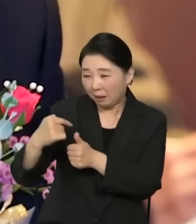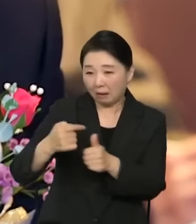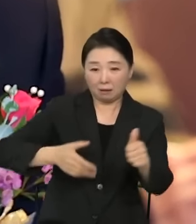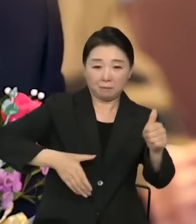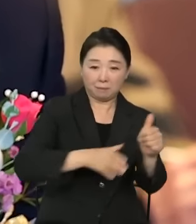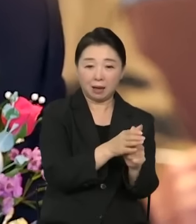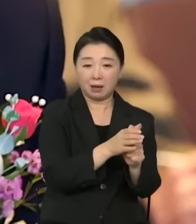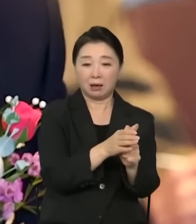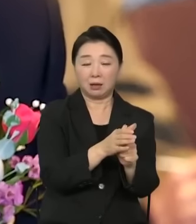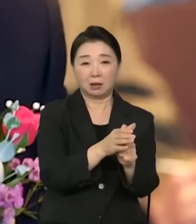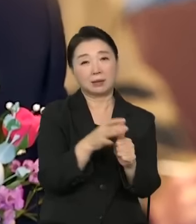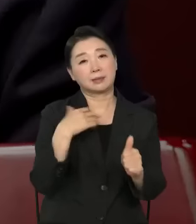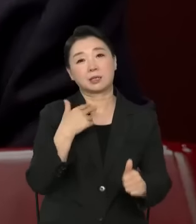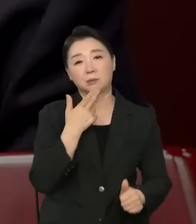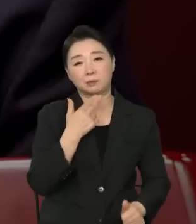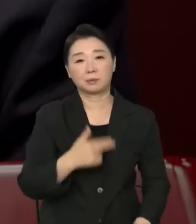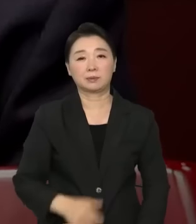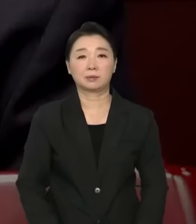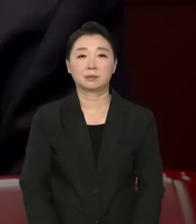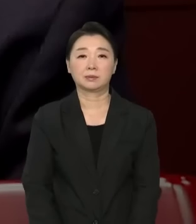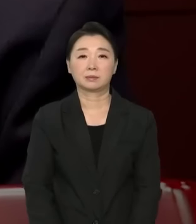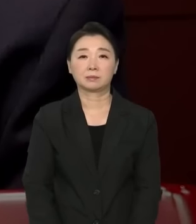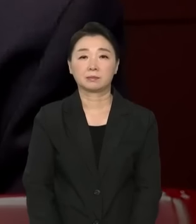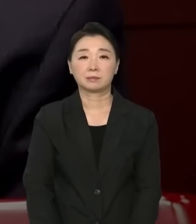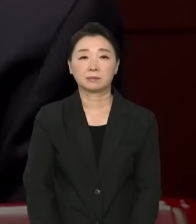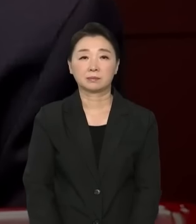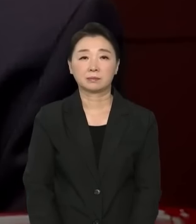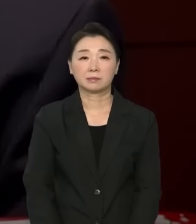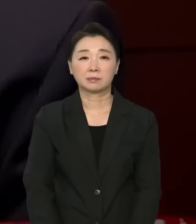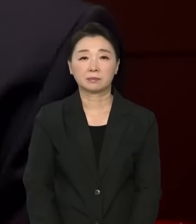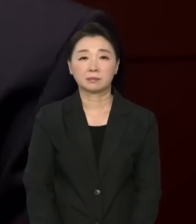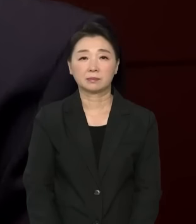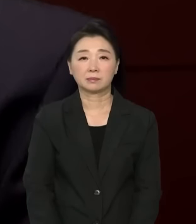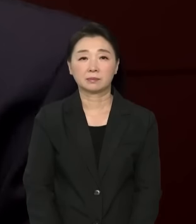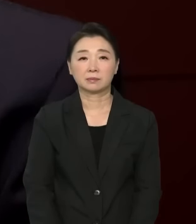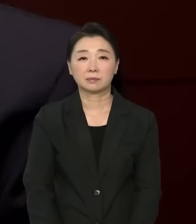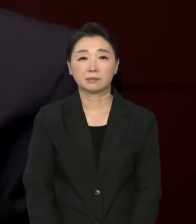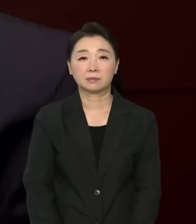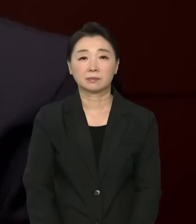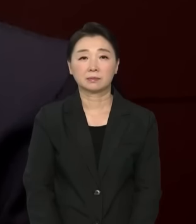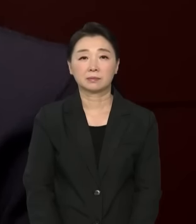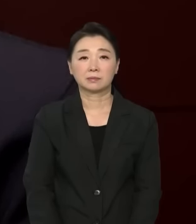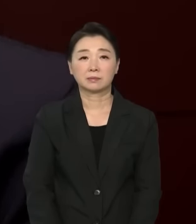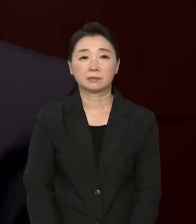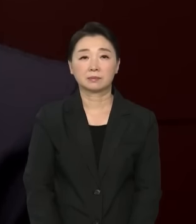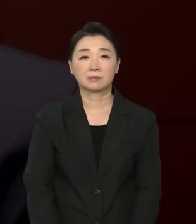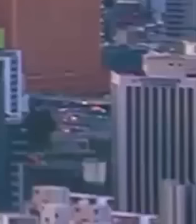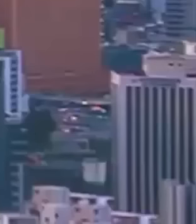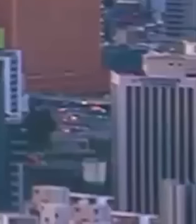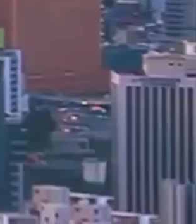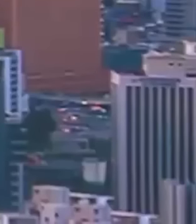특정정당 대표후보에게해를끼치도록사주받을입장이아니었다고밝혔습니다.이분은JTBC의 윤정식입니다.